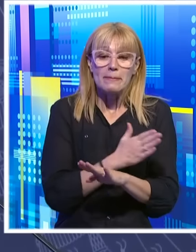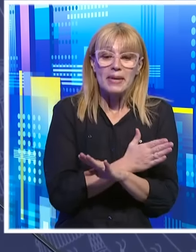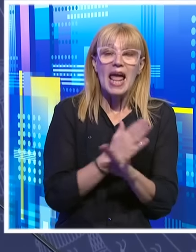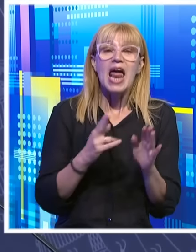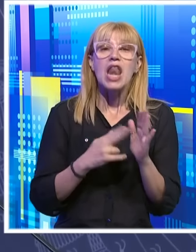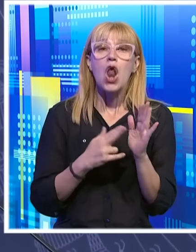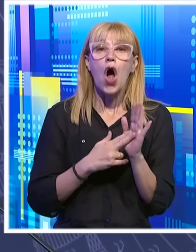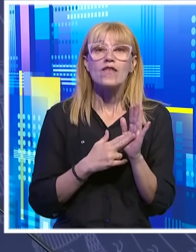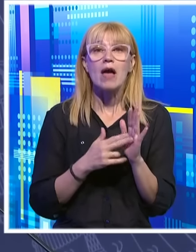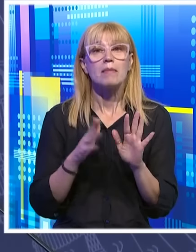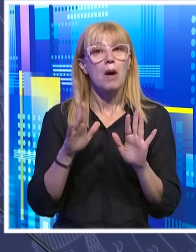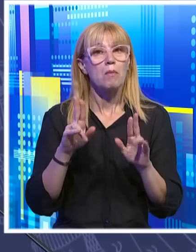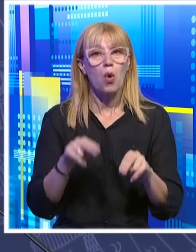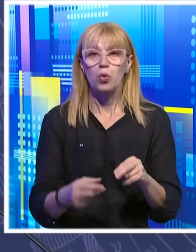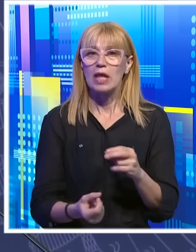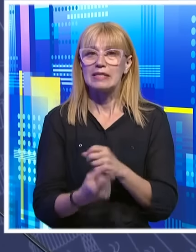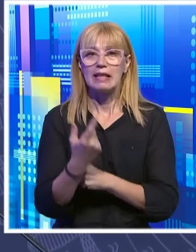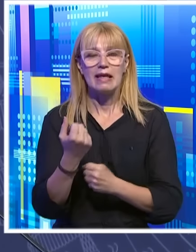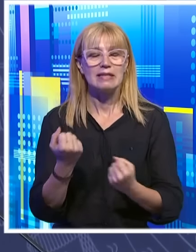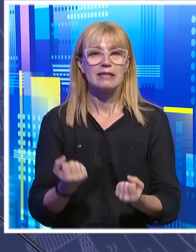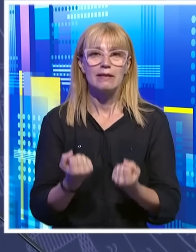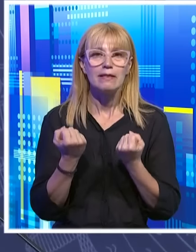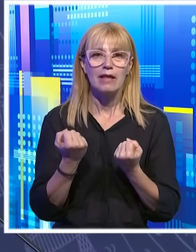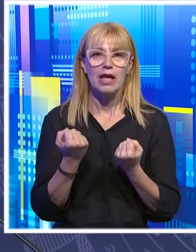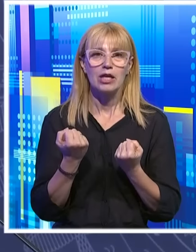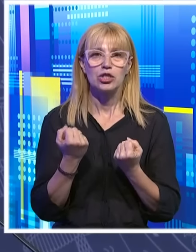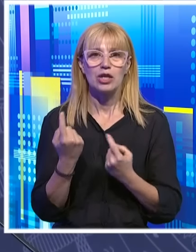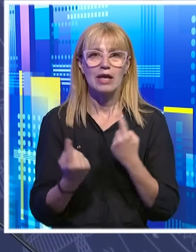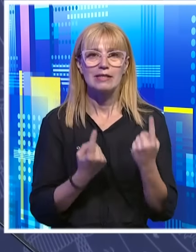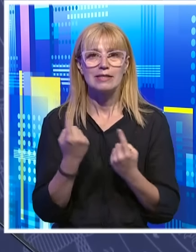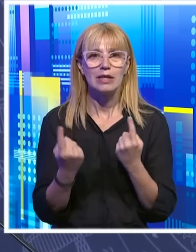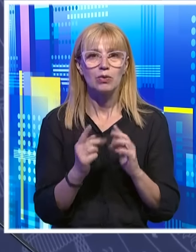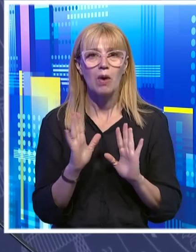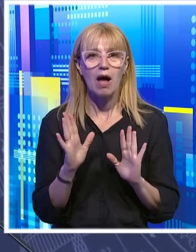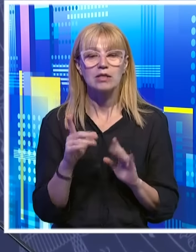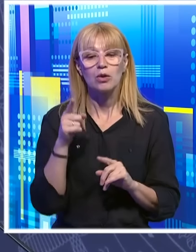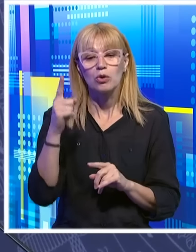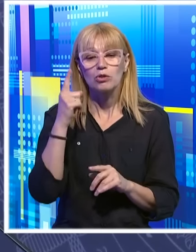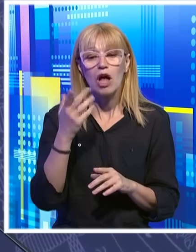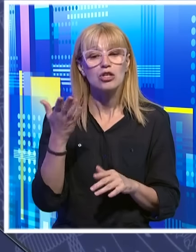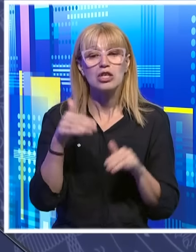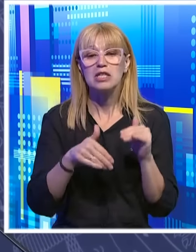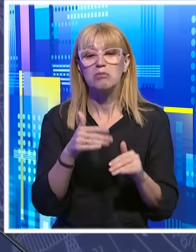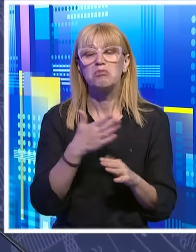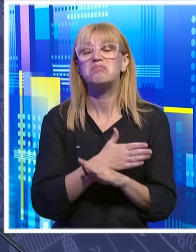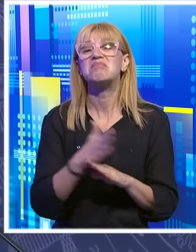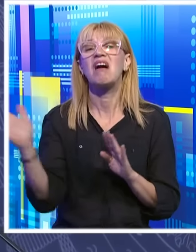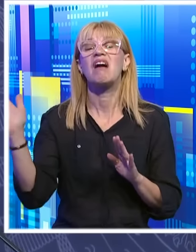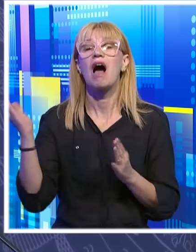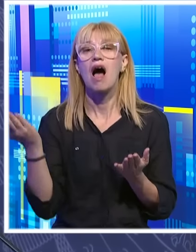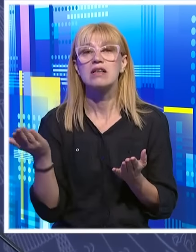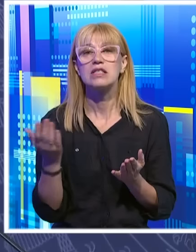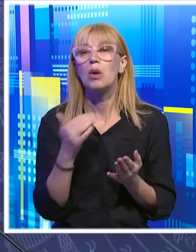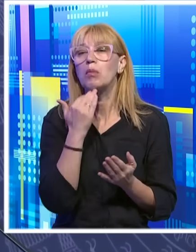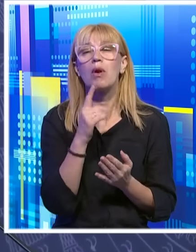do mnogo teških stvari, te bi ti izbori bili zakasneli u svakom smislu, ma ko da pobedi. Što se tiče francuskih